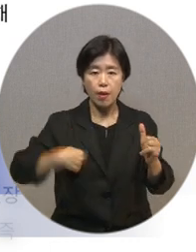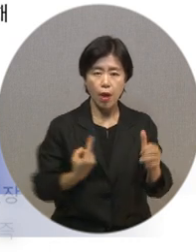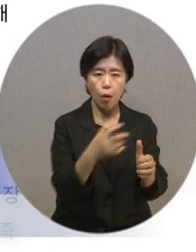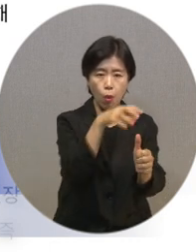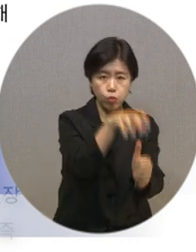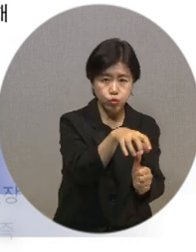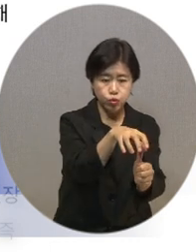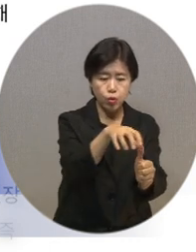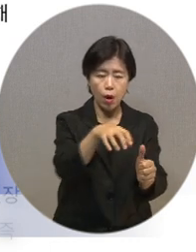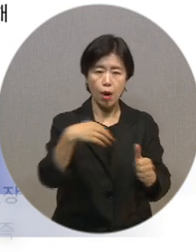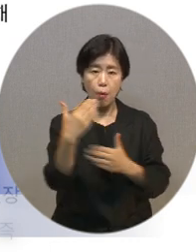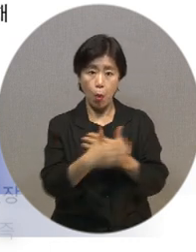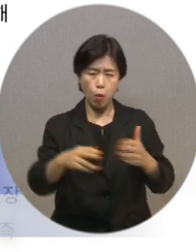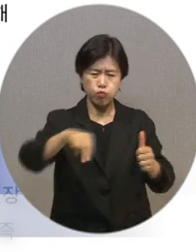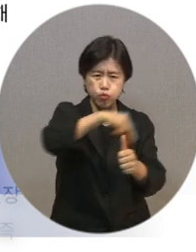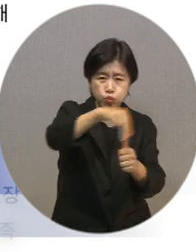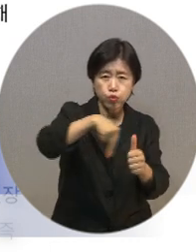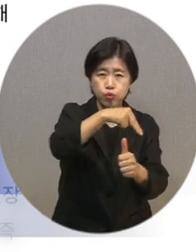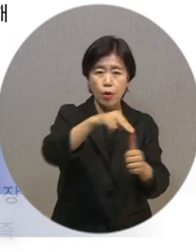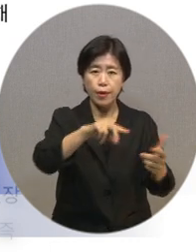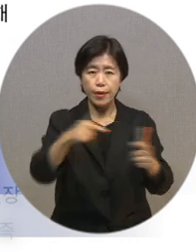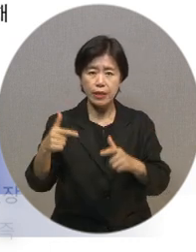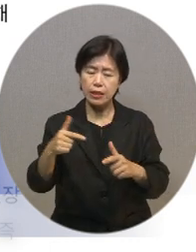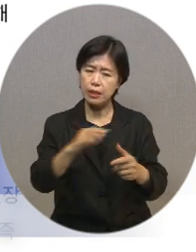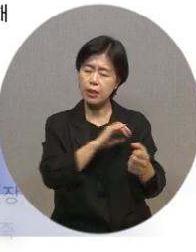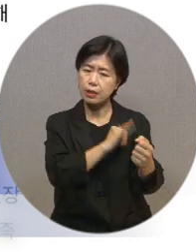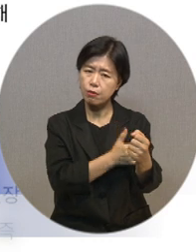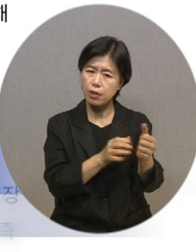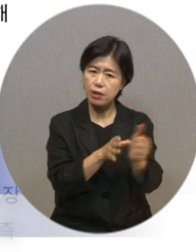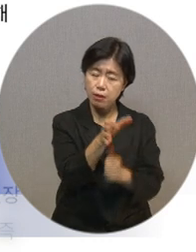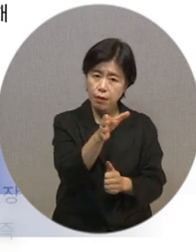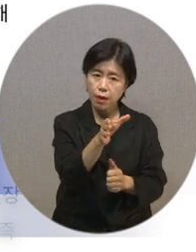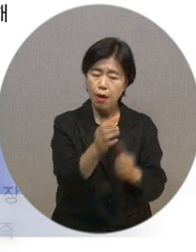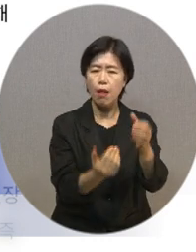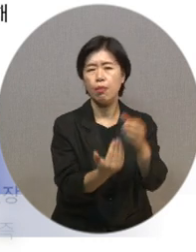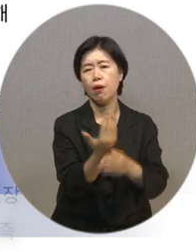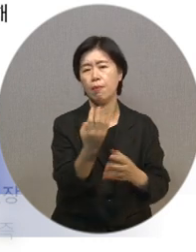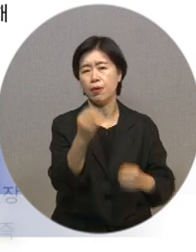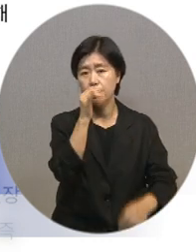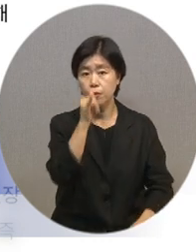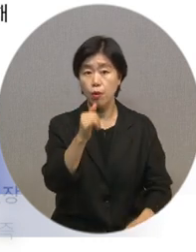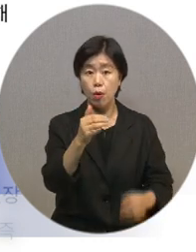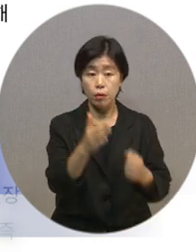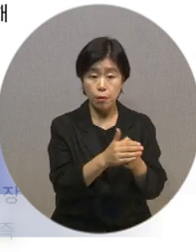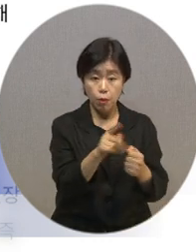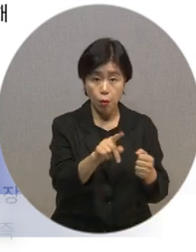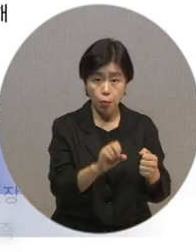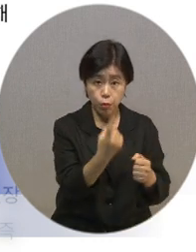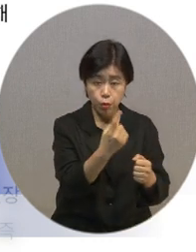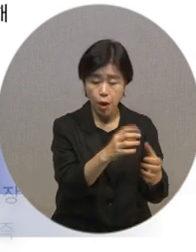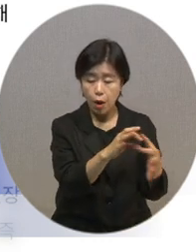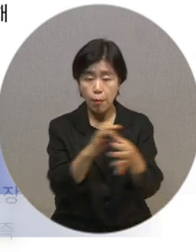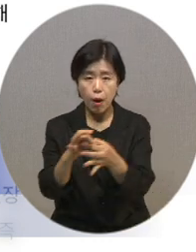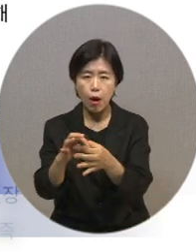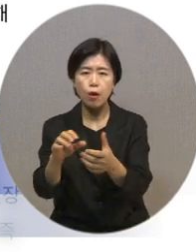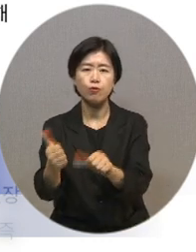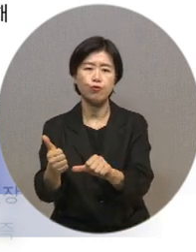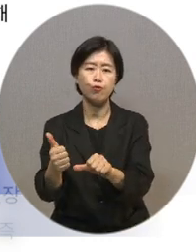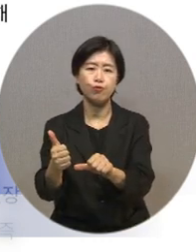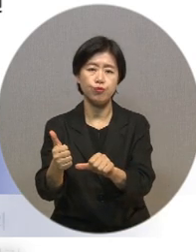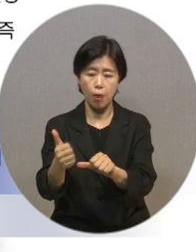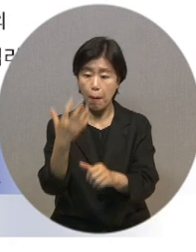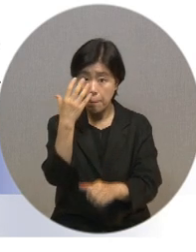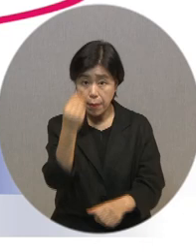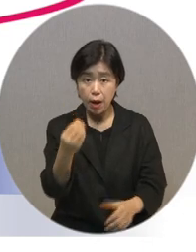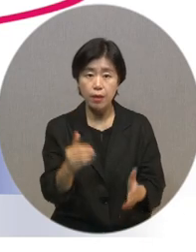등 신체적으로 억압하는 인권 치매 사건이 발생하고 있고 이로 인한 사망 사건까지 보도된 바